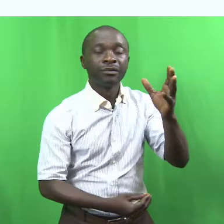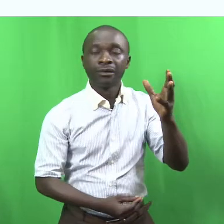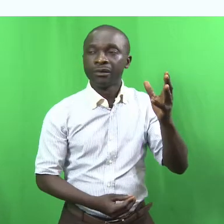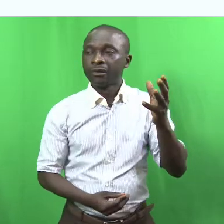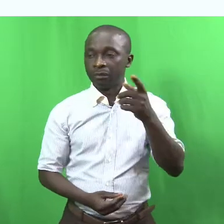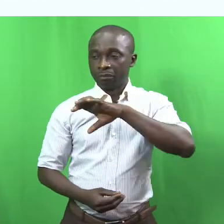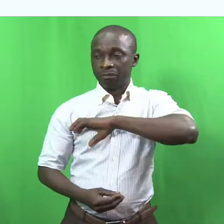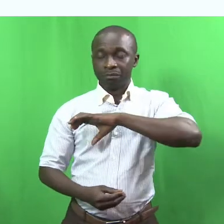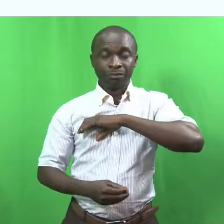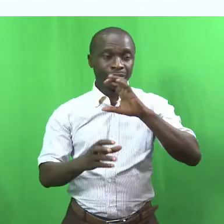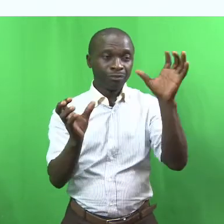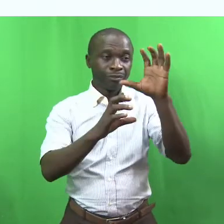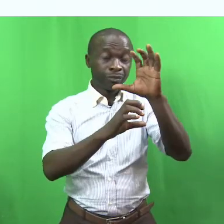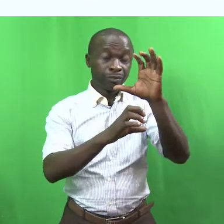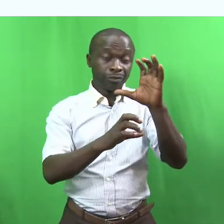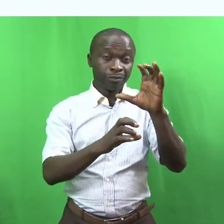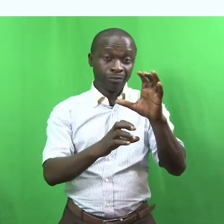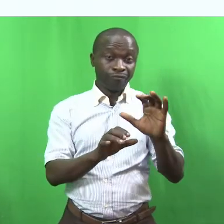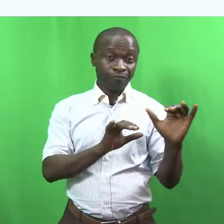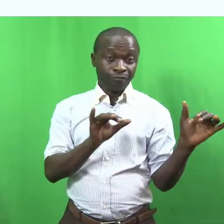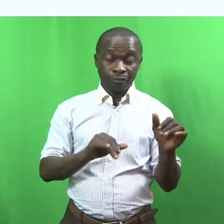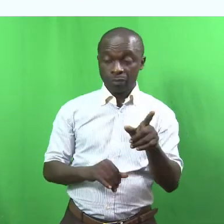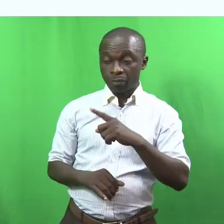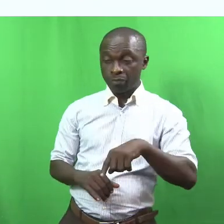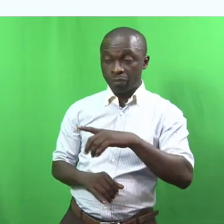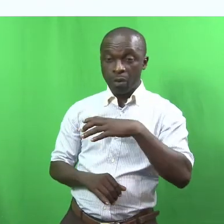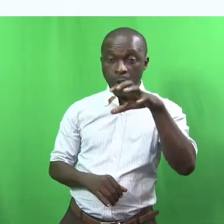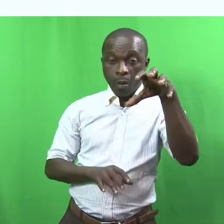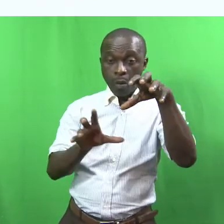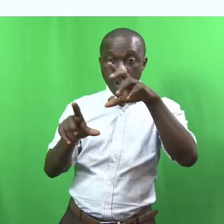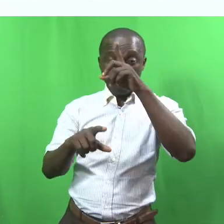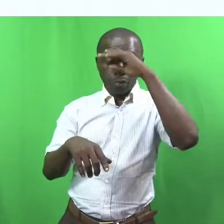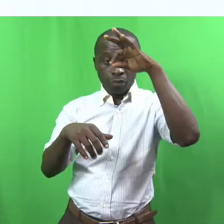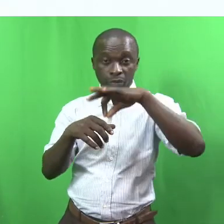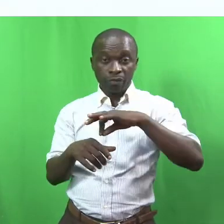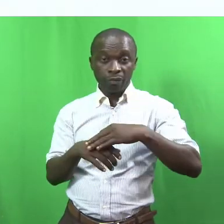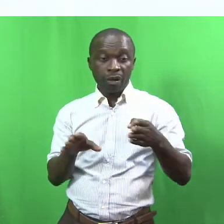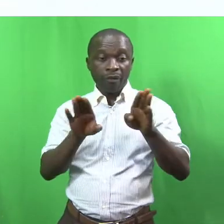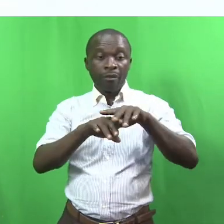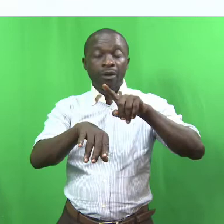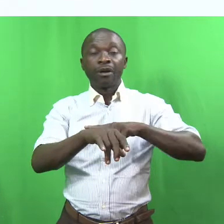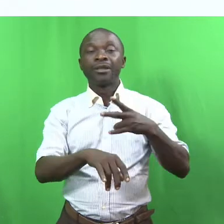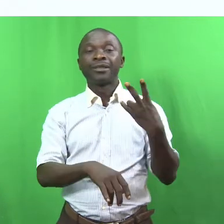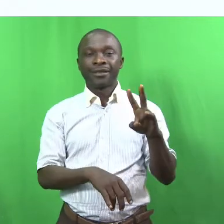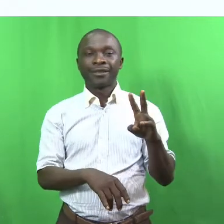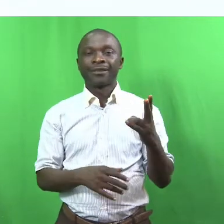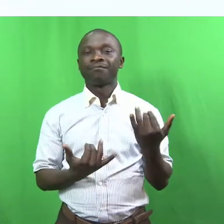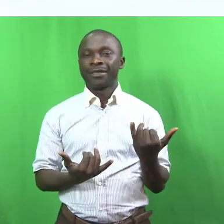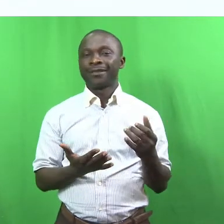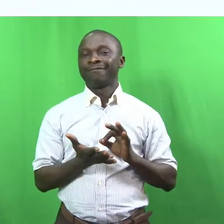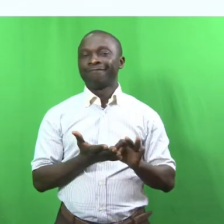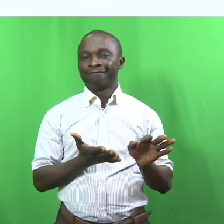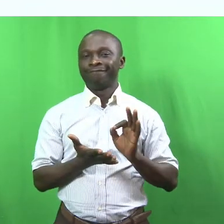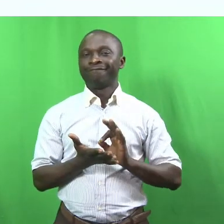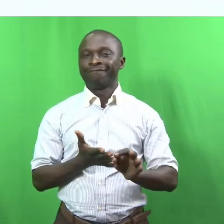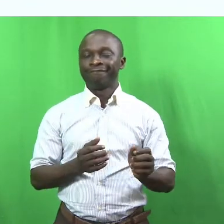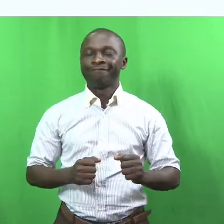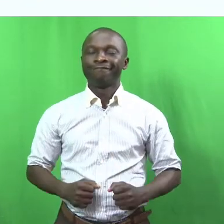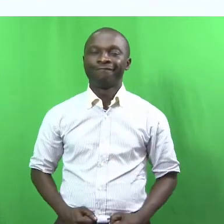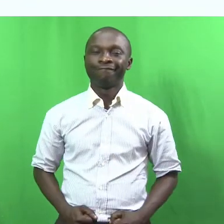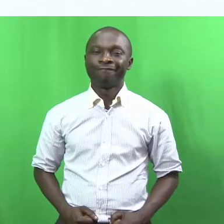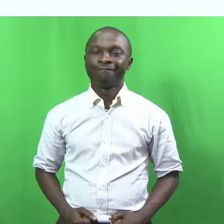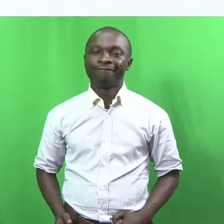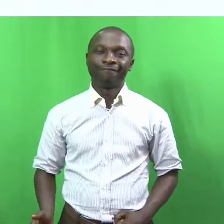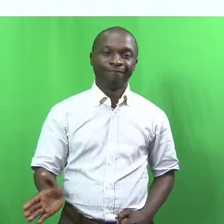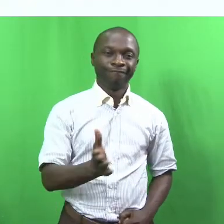ont fermé à 17h et pour l'instant, l'heure reste au dépouillement. Le président congolais Félix Tshisekedi